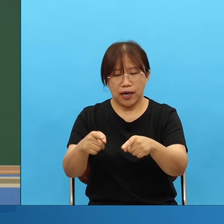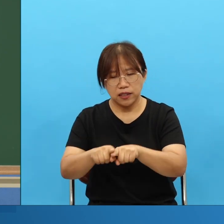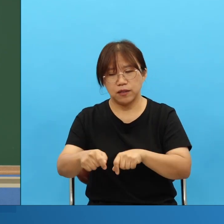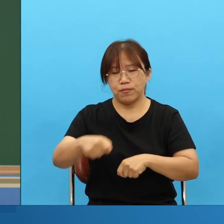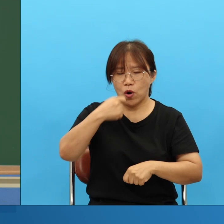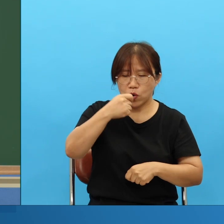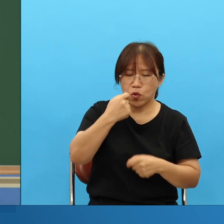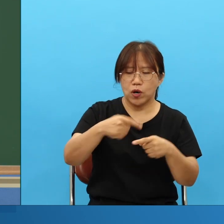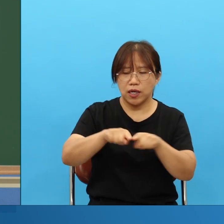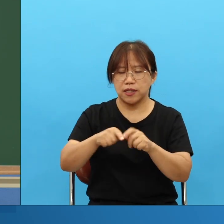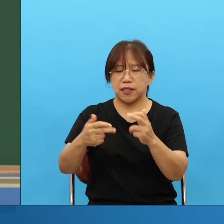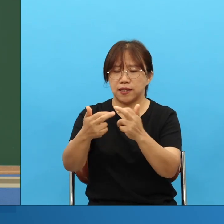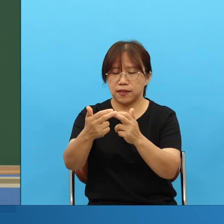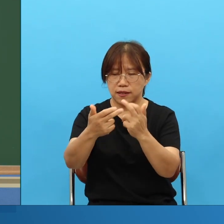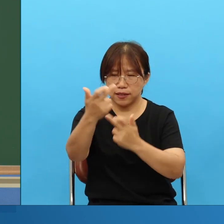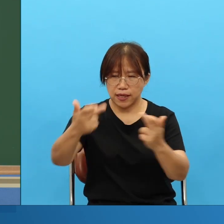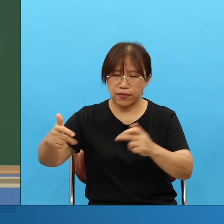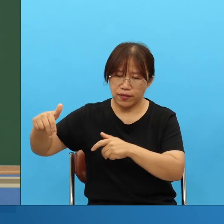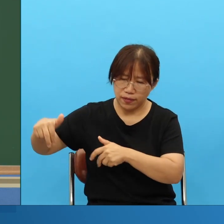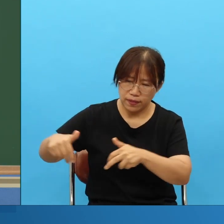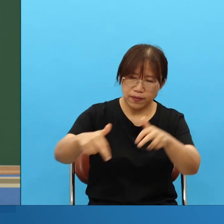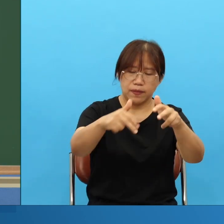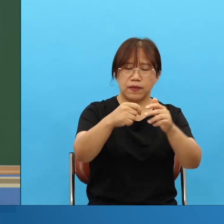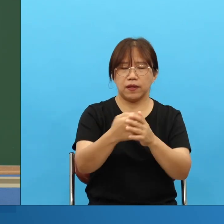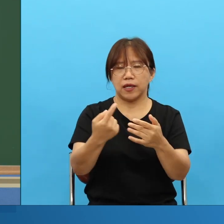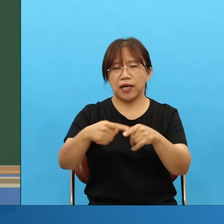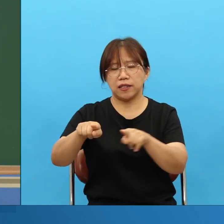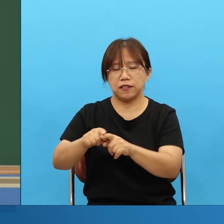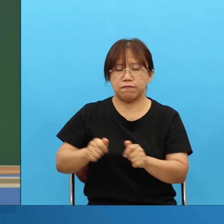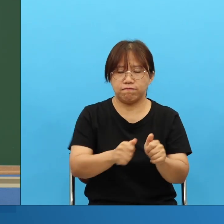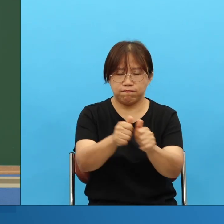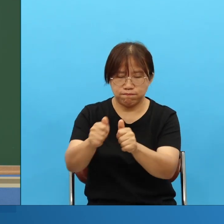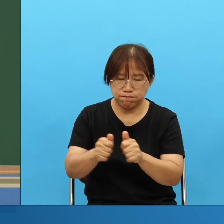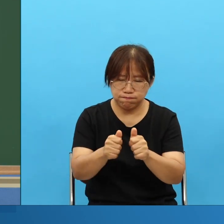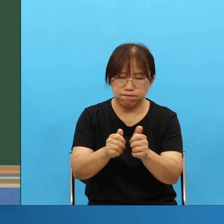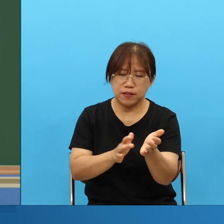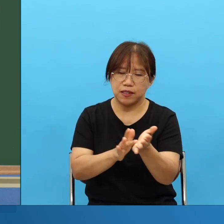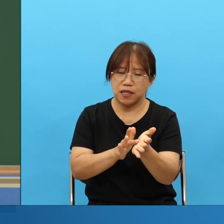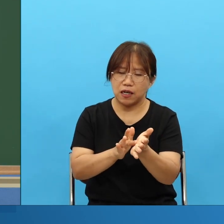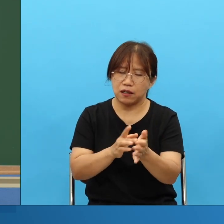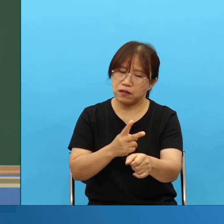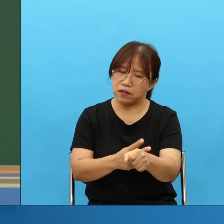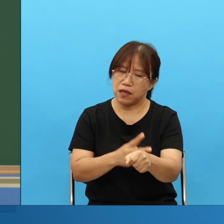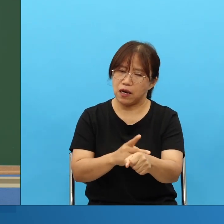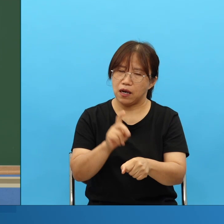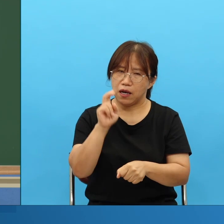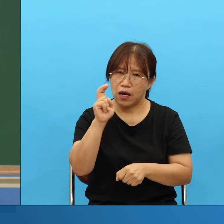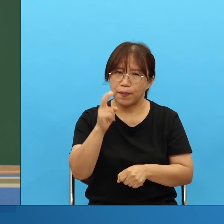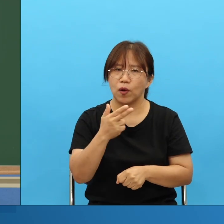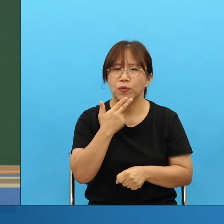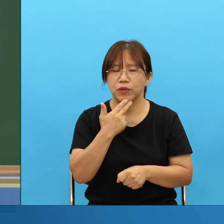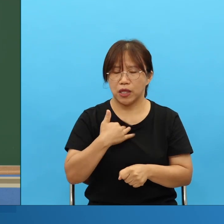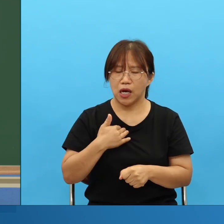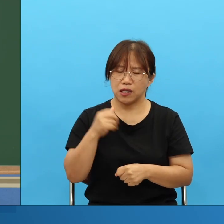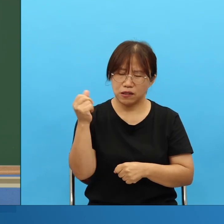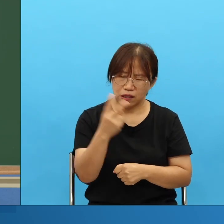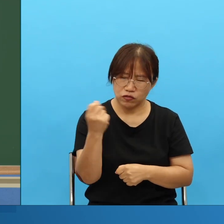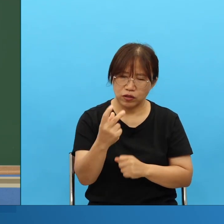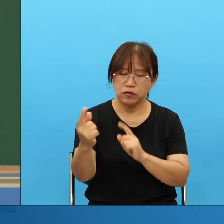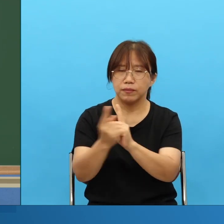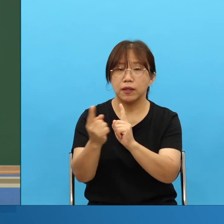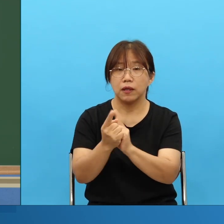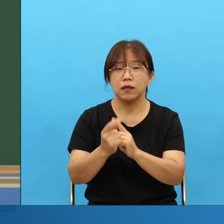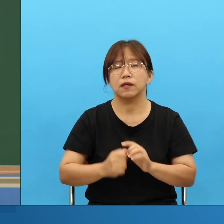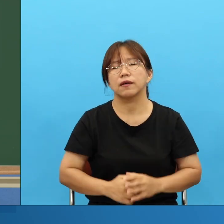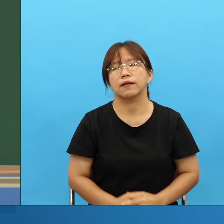등산 가고 뭐 같이 이렇게 식사하고 이런 거 가지는 약사들이 아마 제가 제일 많대요. 그렇게,